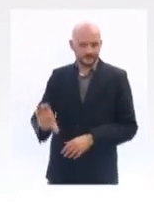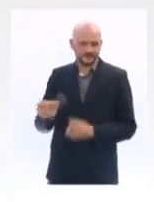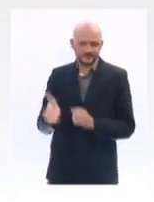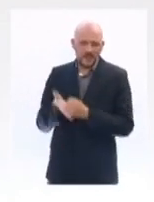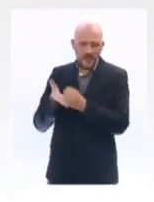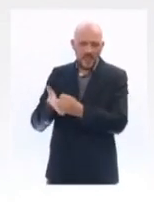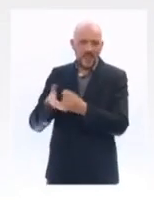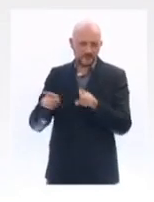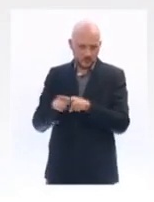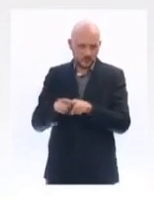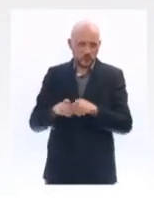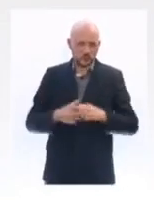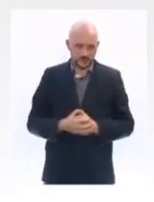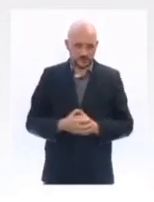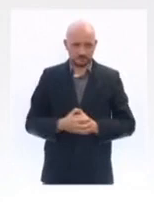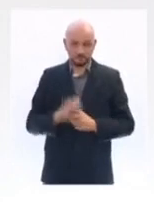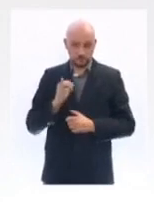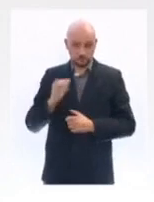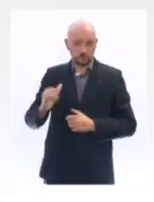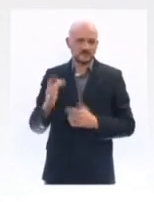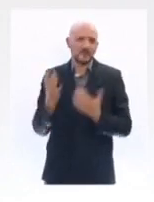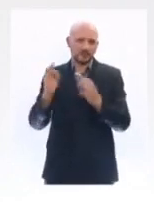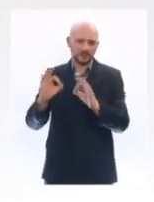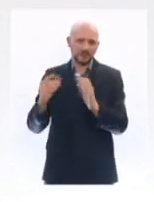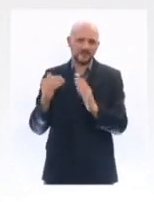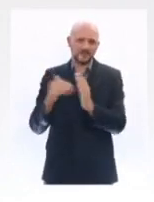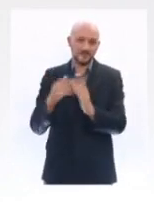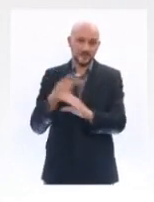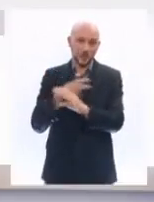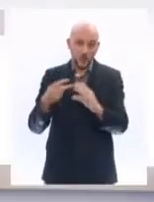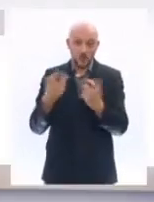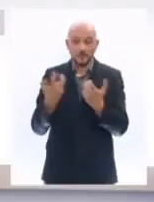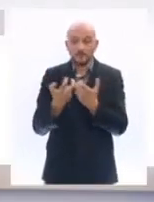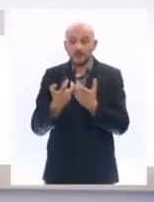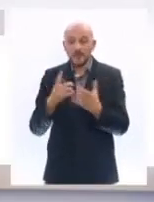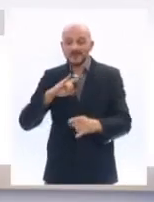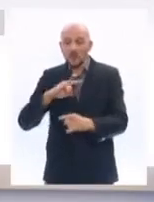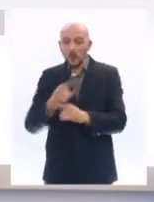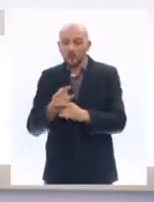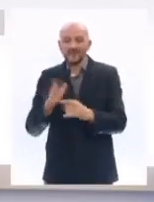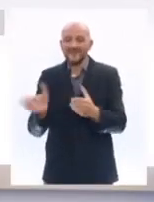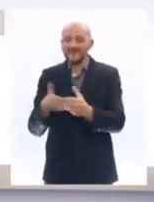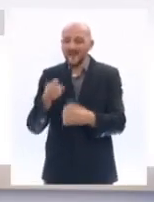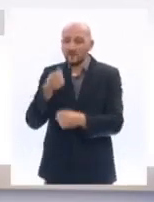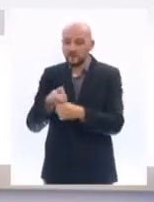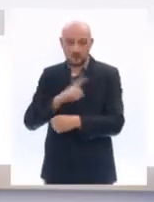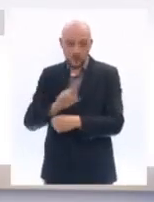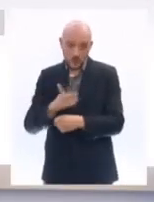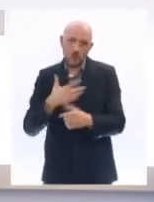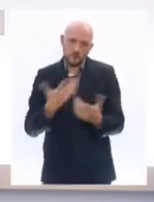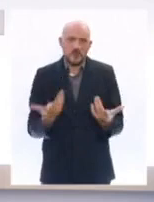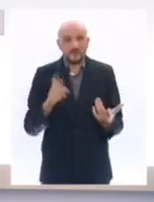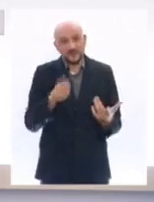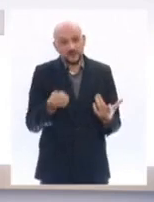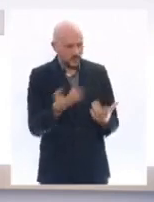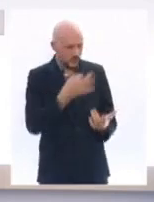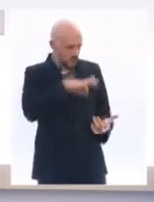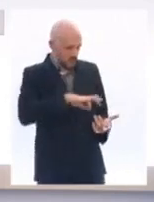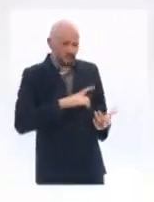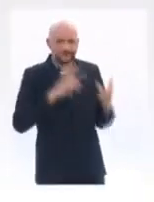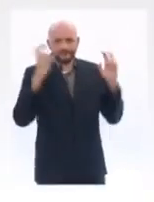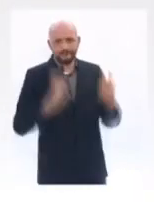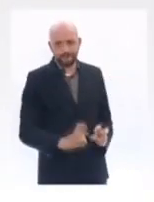qui sont évidemment impactées par le confinement. Premier, un indépendant qui aujourd'hui a moins de clients, a moins d'activités. Toutes ces autres